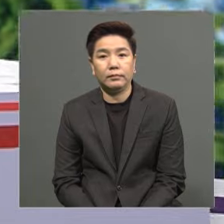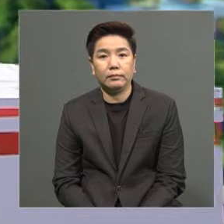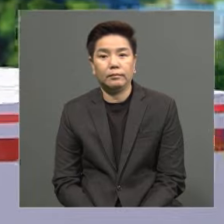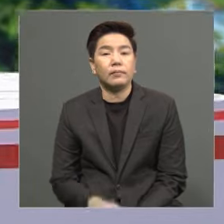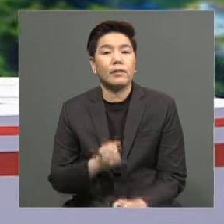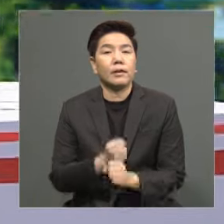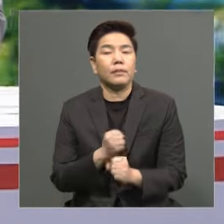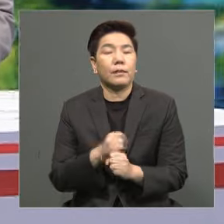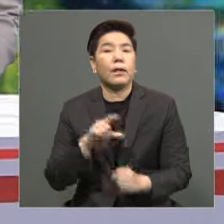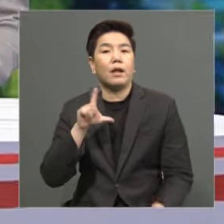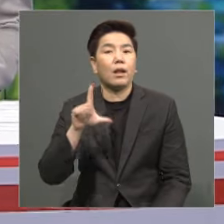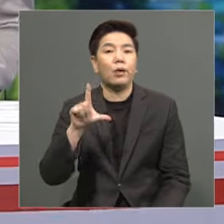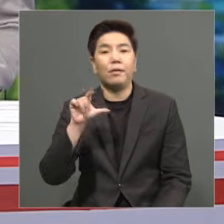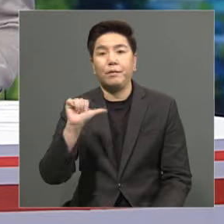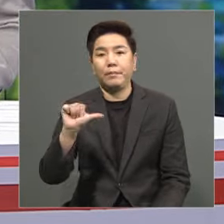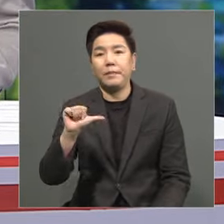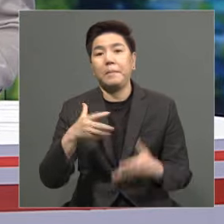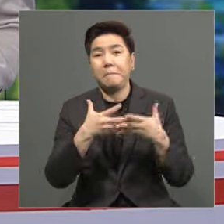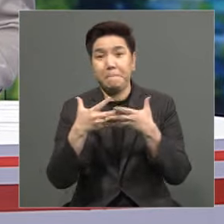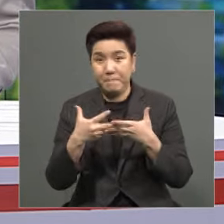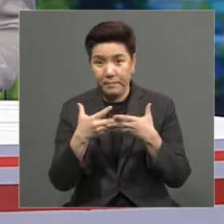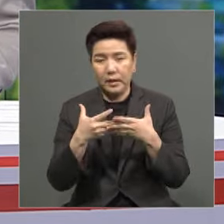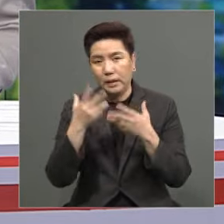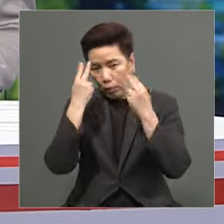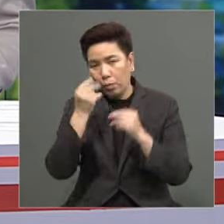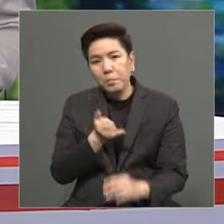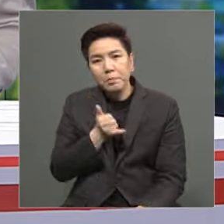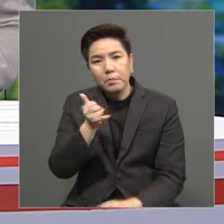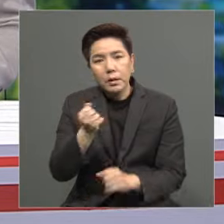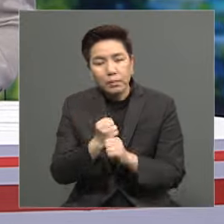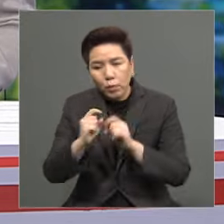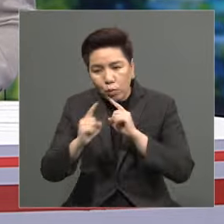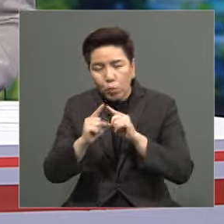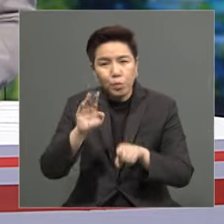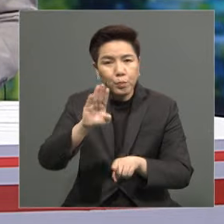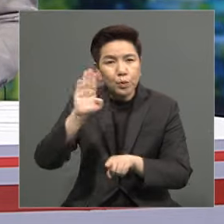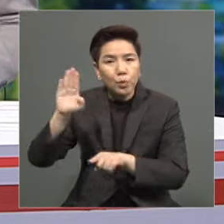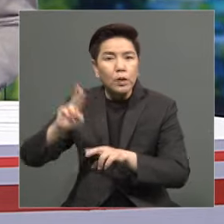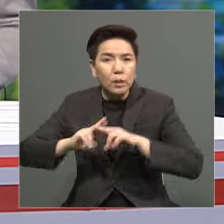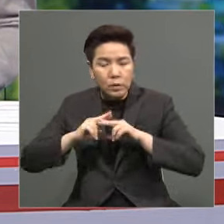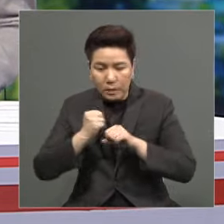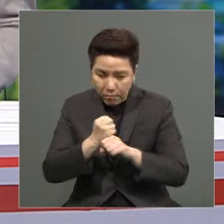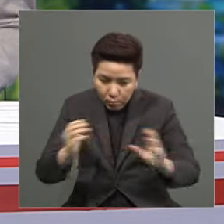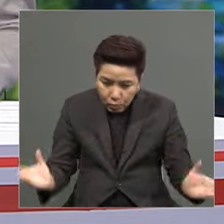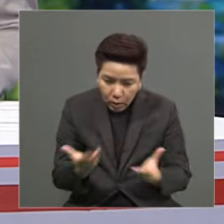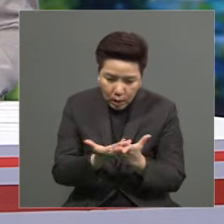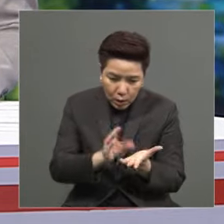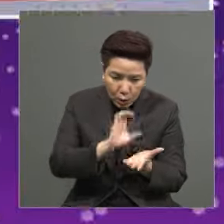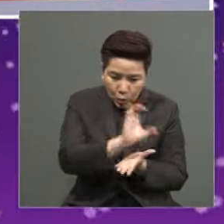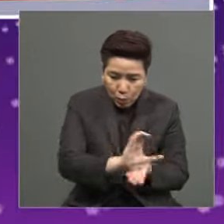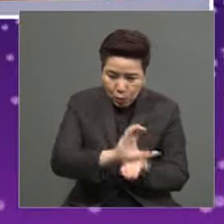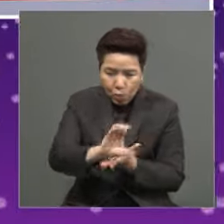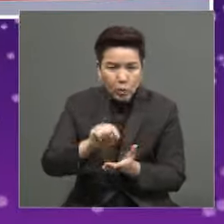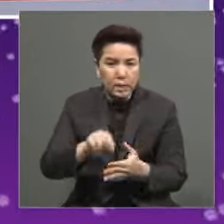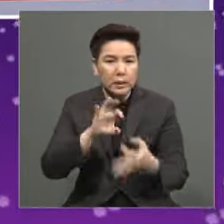ภารกิจในนครลอสแองเจลิสสหรัฐอเมริกาของนายกรัฐมนตรีนะคะก็มีการหารือกับไพ่ยเอกชนเพื่อส่งเสริมการค้าการลงทุนค่ะประกาศ